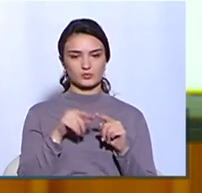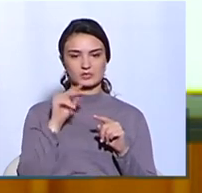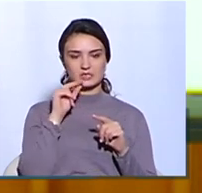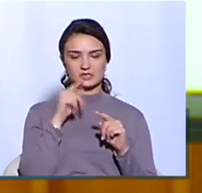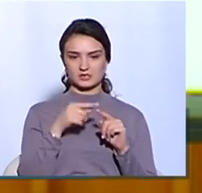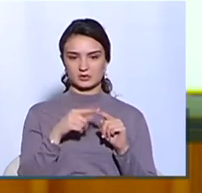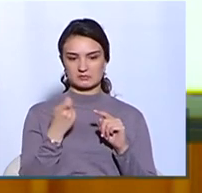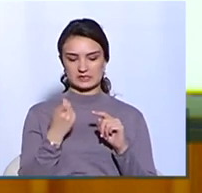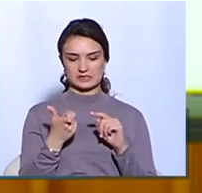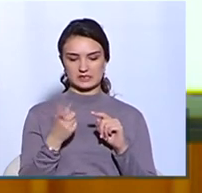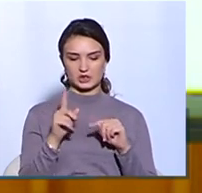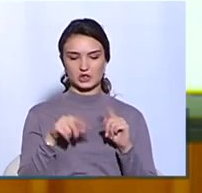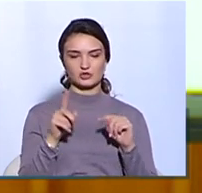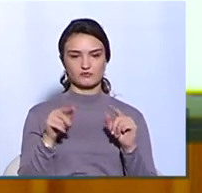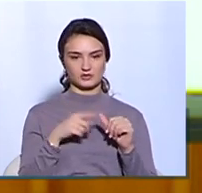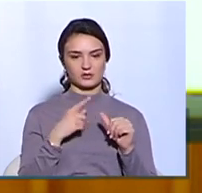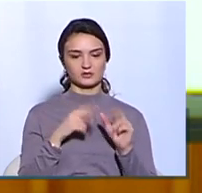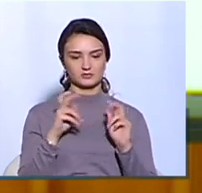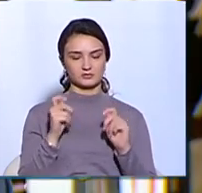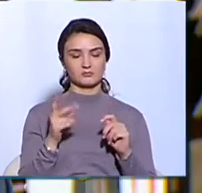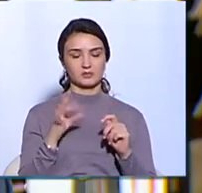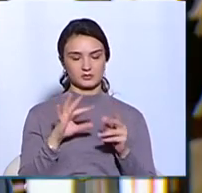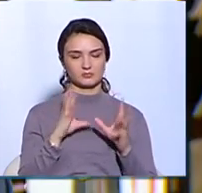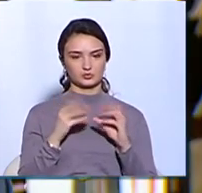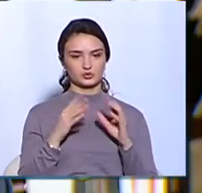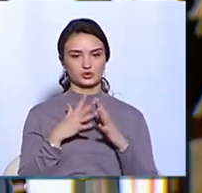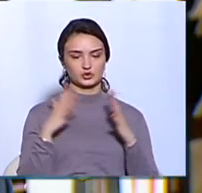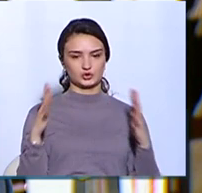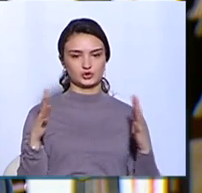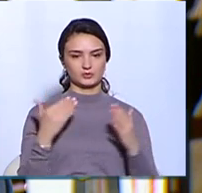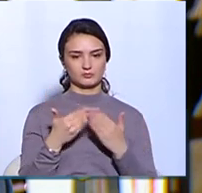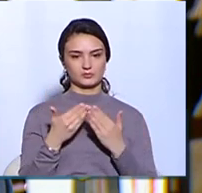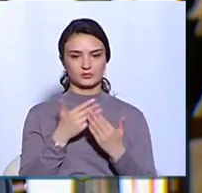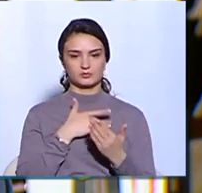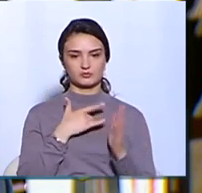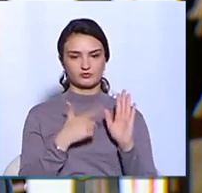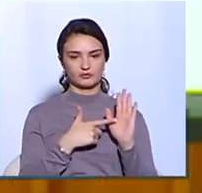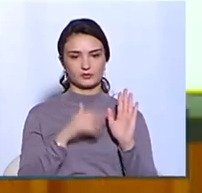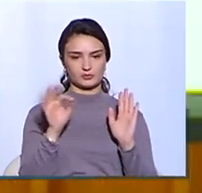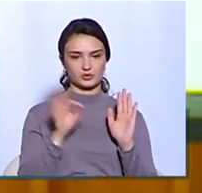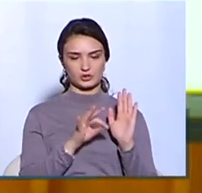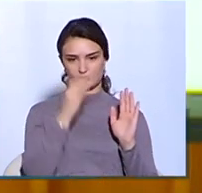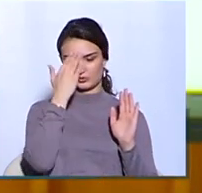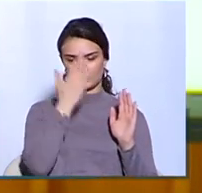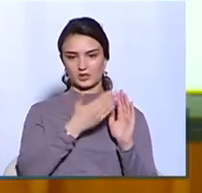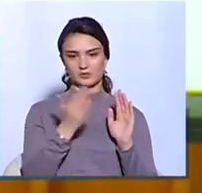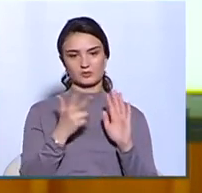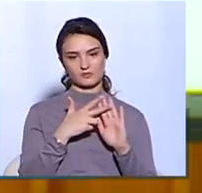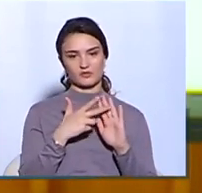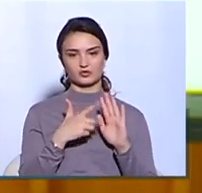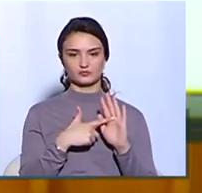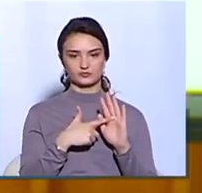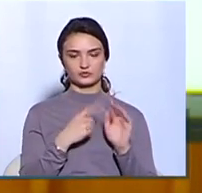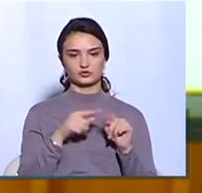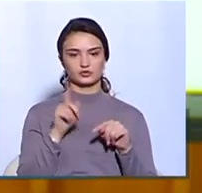თითქოს მცირეა, იშვიათი ეწოდება, მაგრამ საკმაოდ დიდია. დაახლოებით 7% მოსახლეობის, 7-8% აქვს